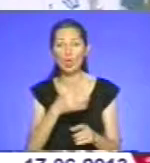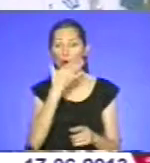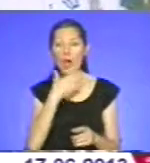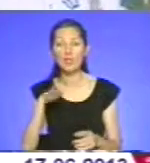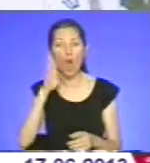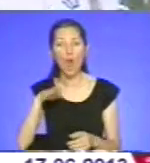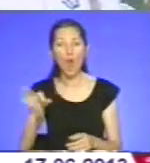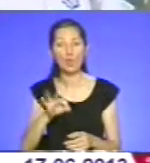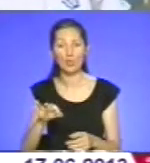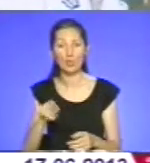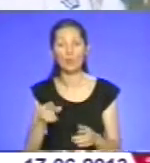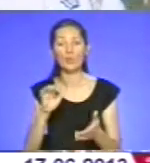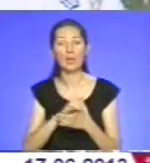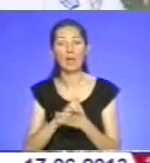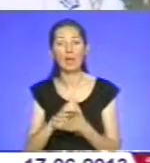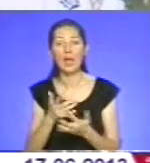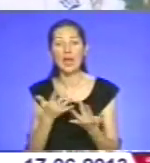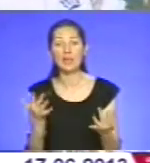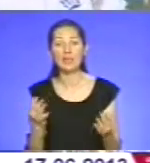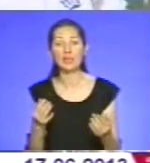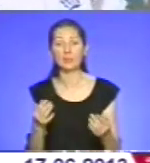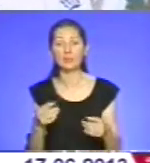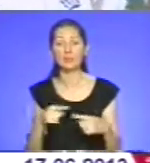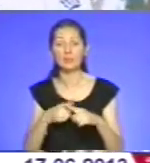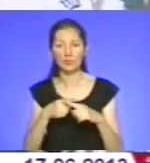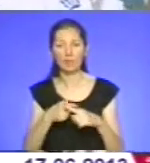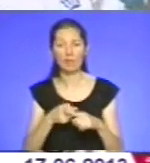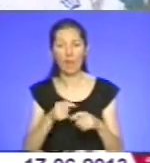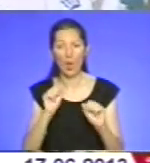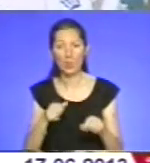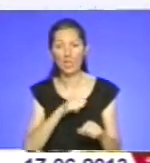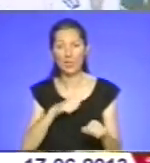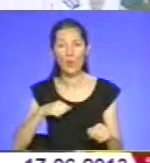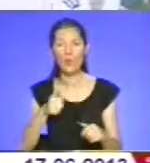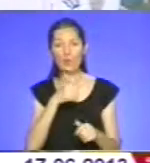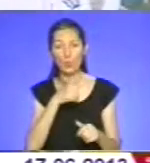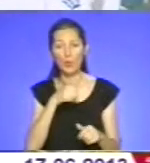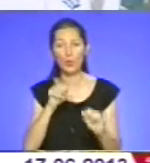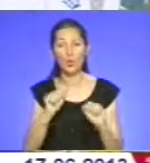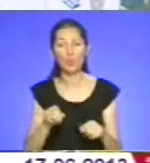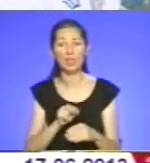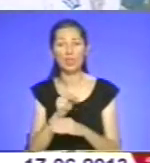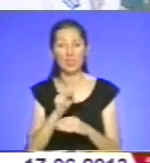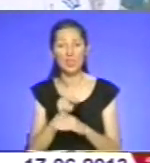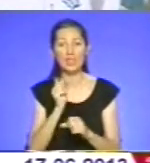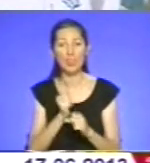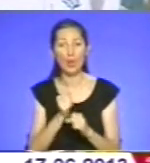Тут представлені різні верстати, також можна самому спробувати. Можна навчитись